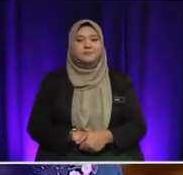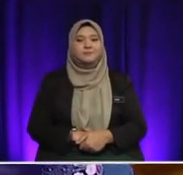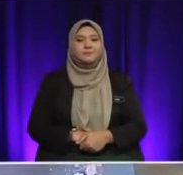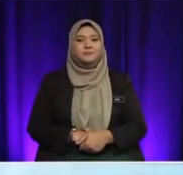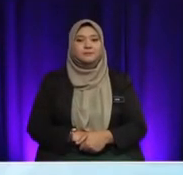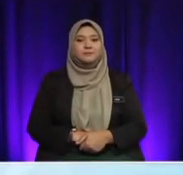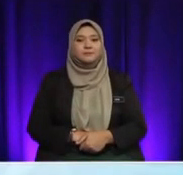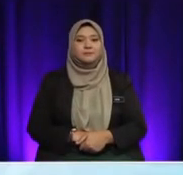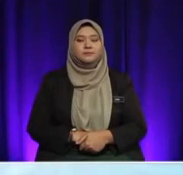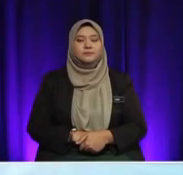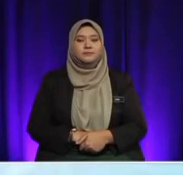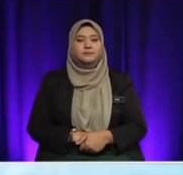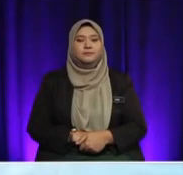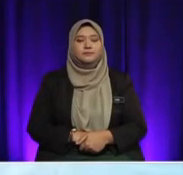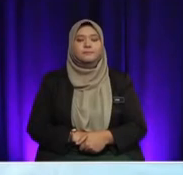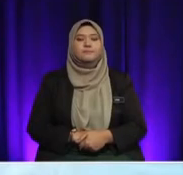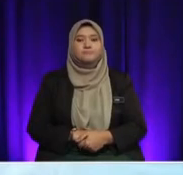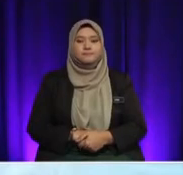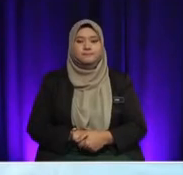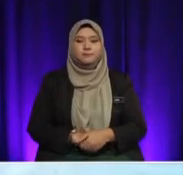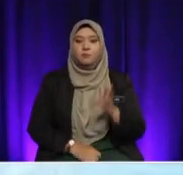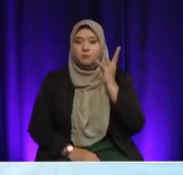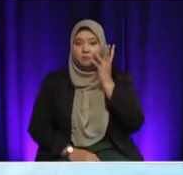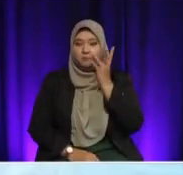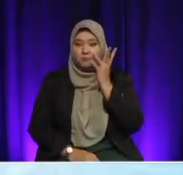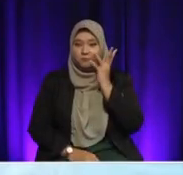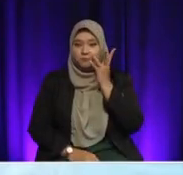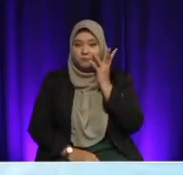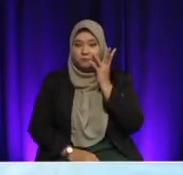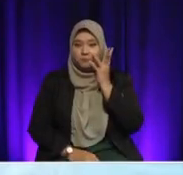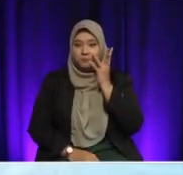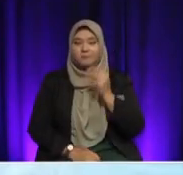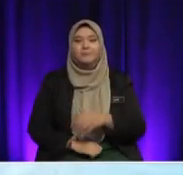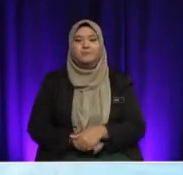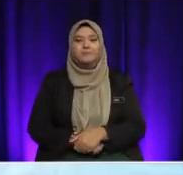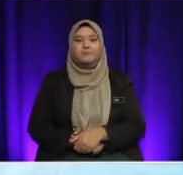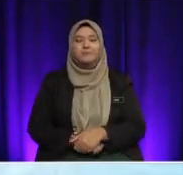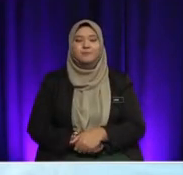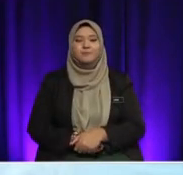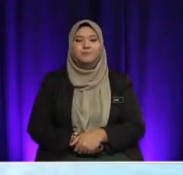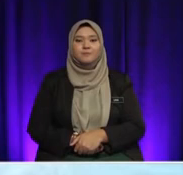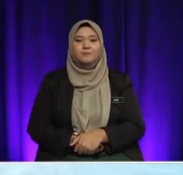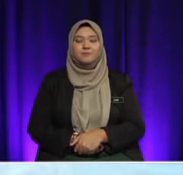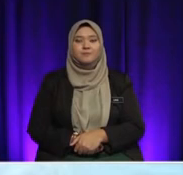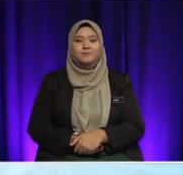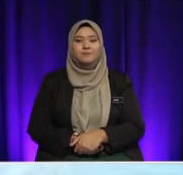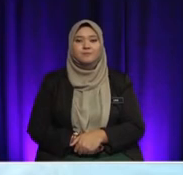guna beras. Baik. Macam tadi saya kata kan, kita pakai beras. Dan akhir sekali kita guna asam keping. Baik. Okey.